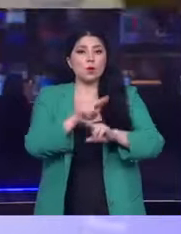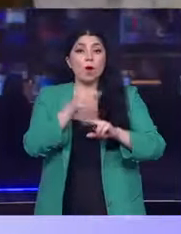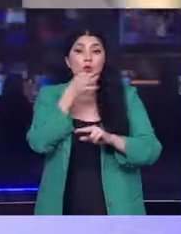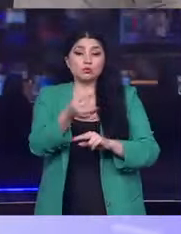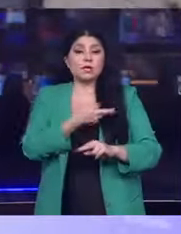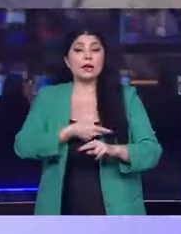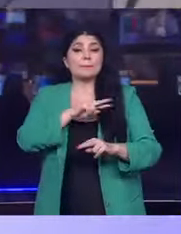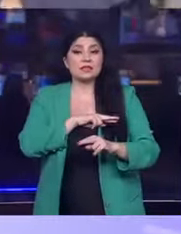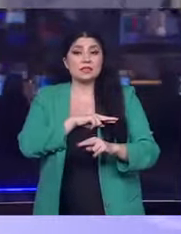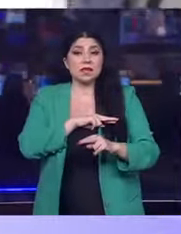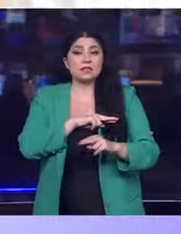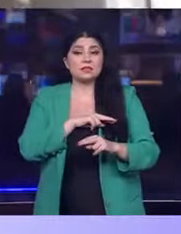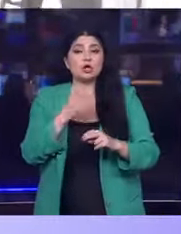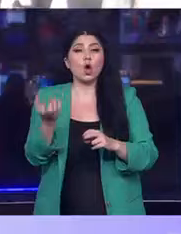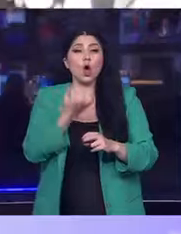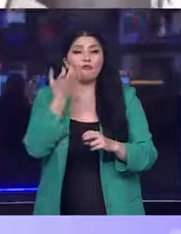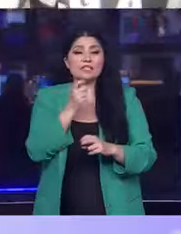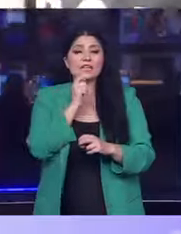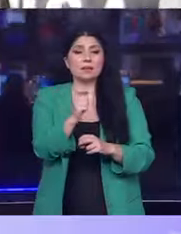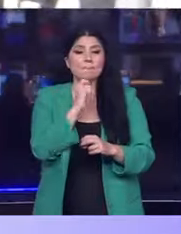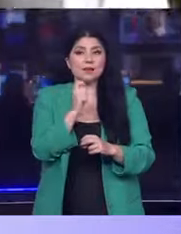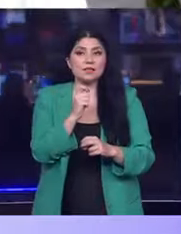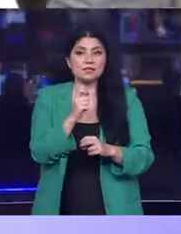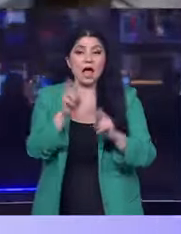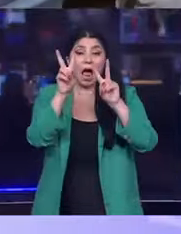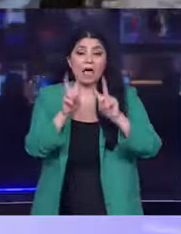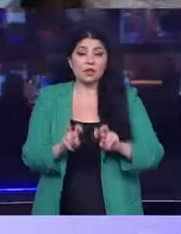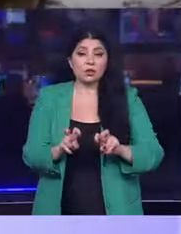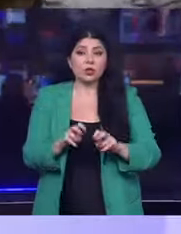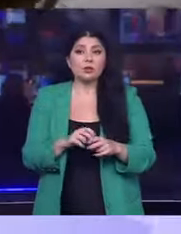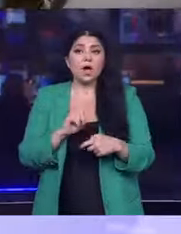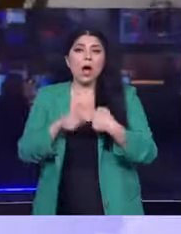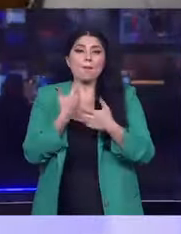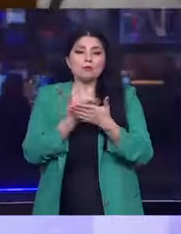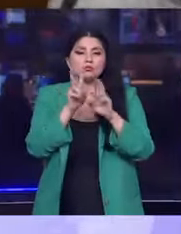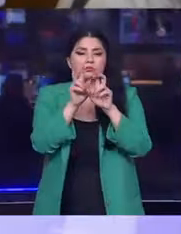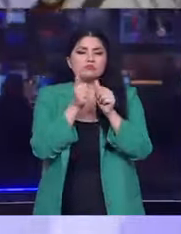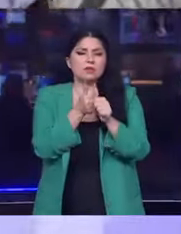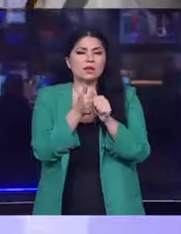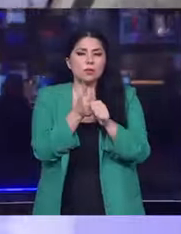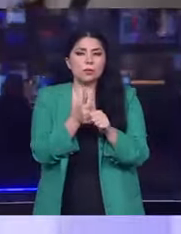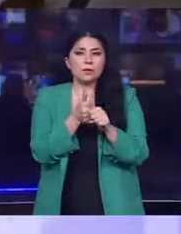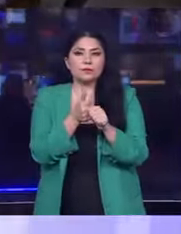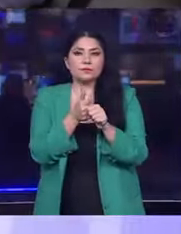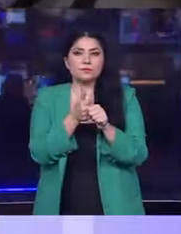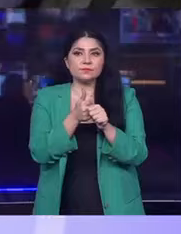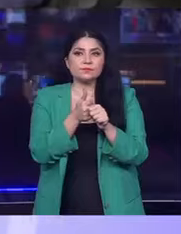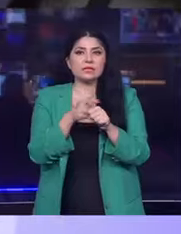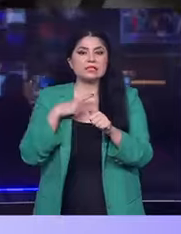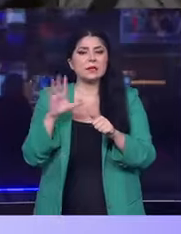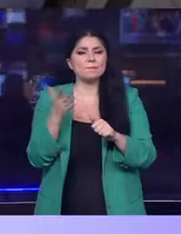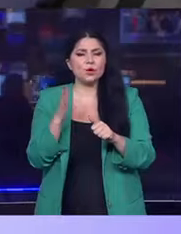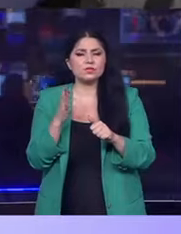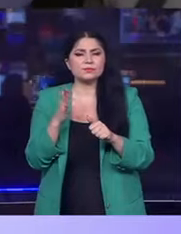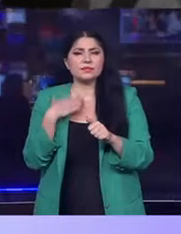spuneau reprezentanții în conferința de presă. Astfel, anchetatorii au intrat ulterior pe fir și au descoperit faptul că este